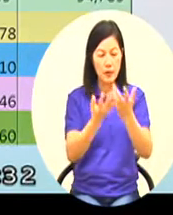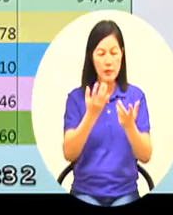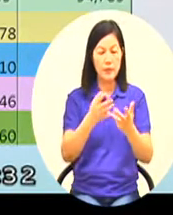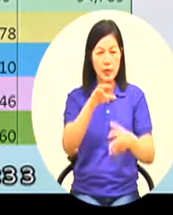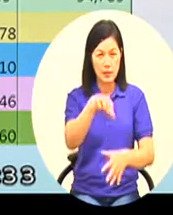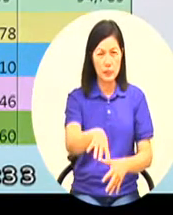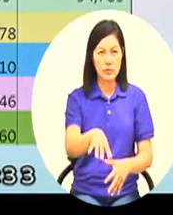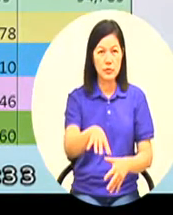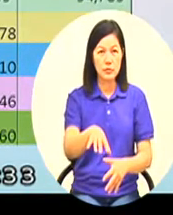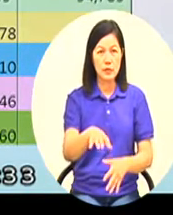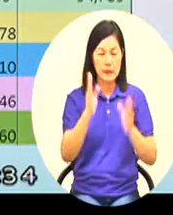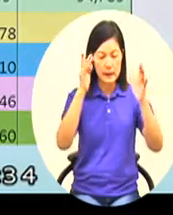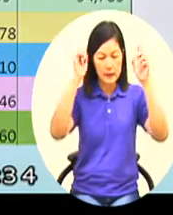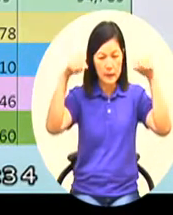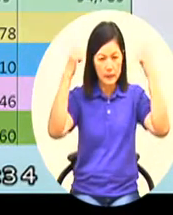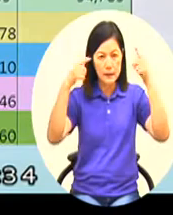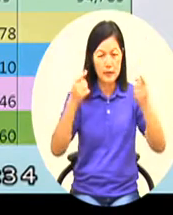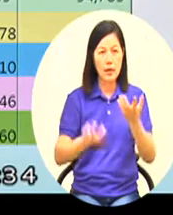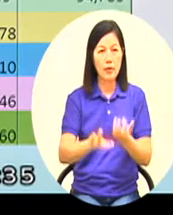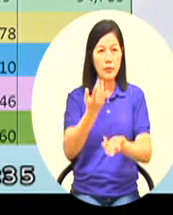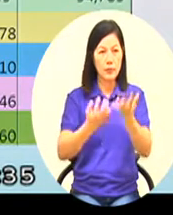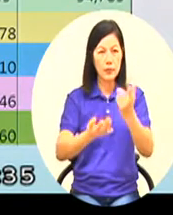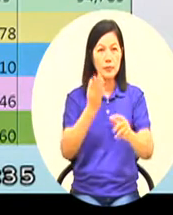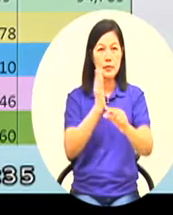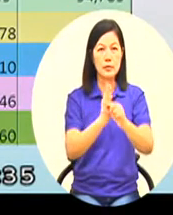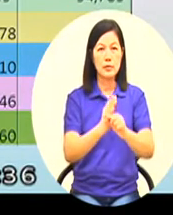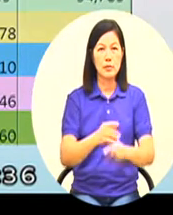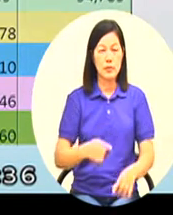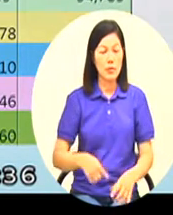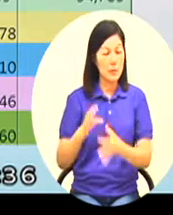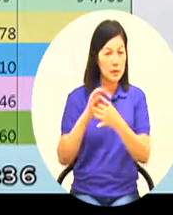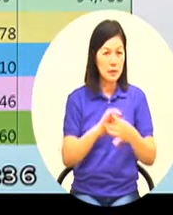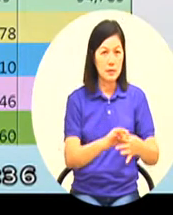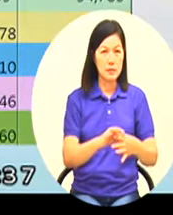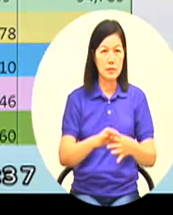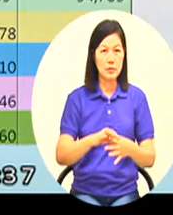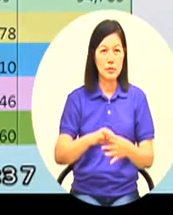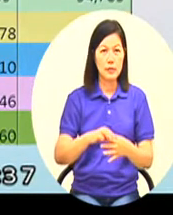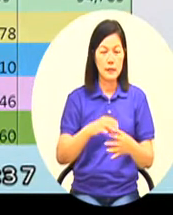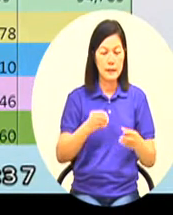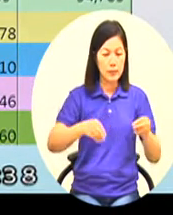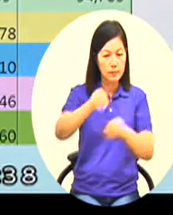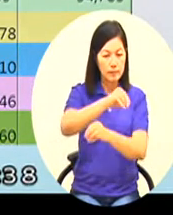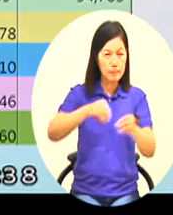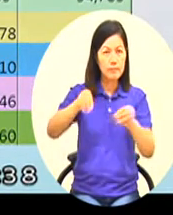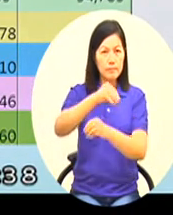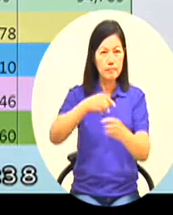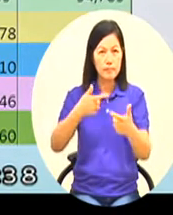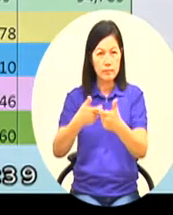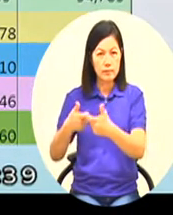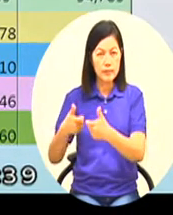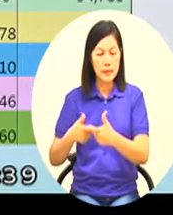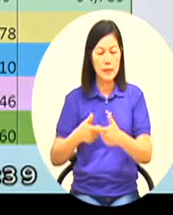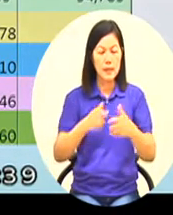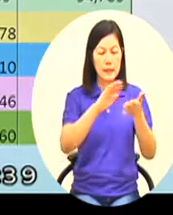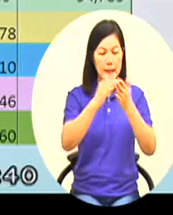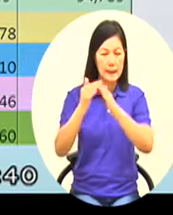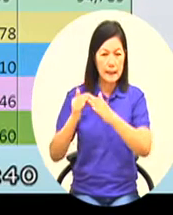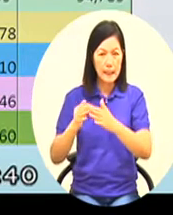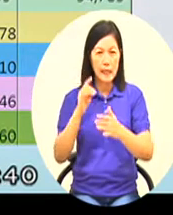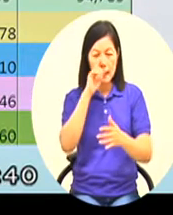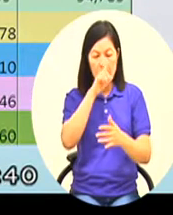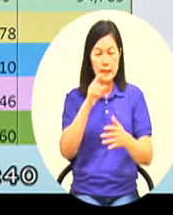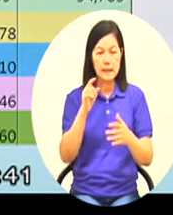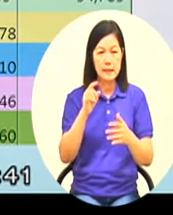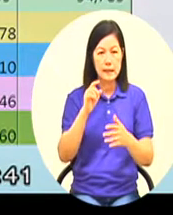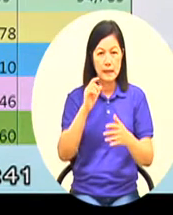前都是正常的操作中，那我们会持续的来妥善调度各厂的这些家户垃圾，稳定处理本市的